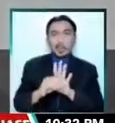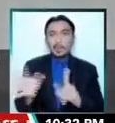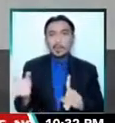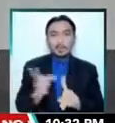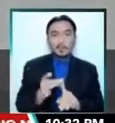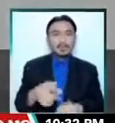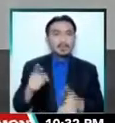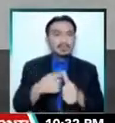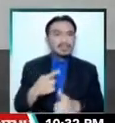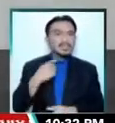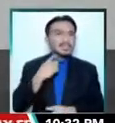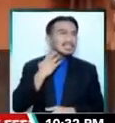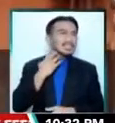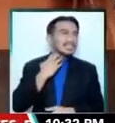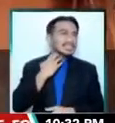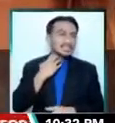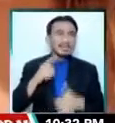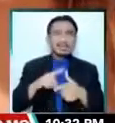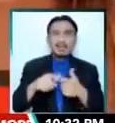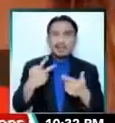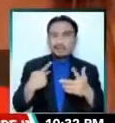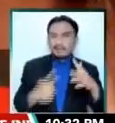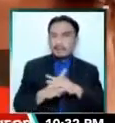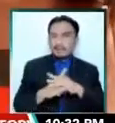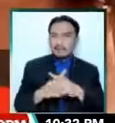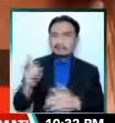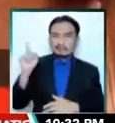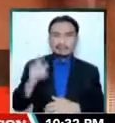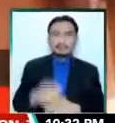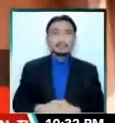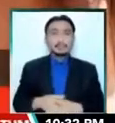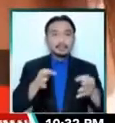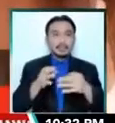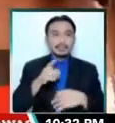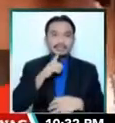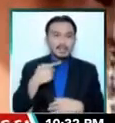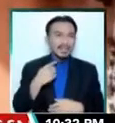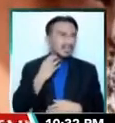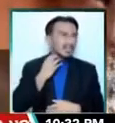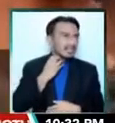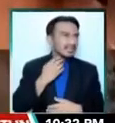unang sintomas. Na lumabas. No, imagine pag sore throat ka, medyo masakit dito. Oh.